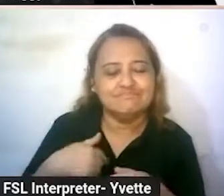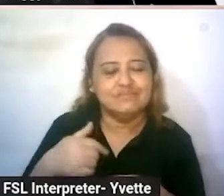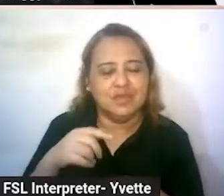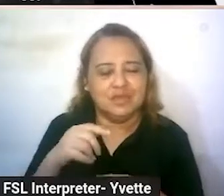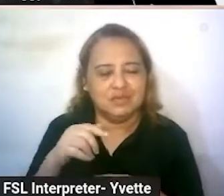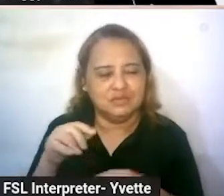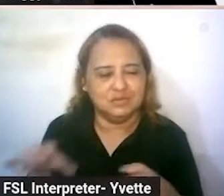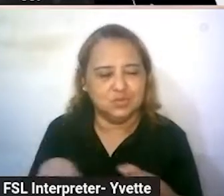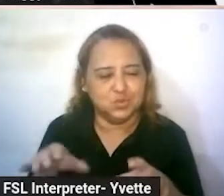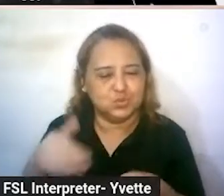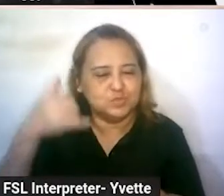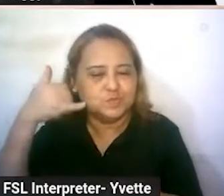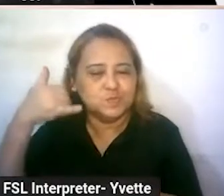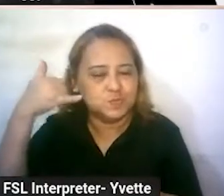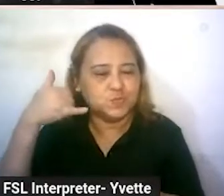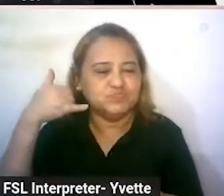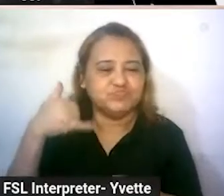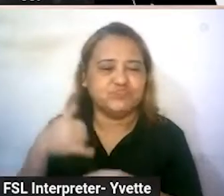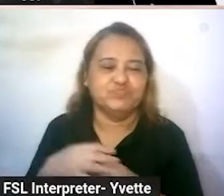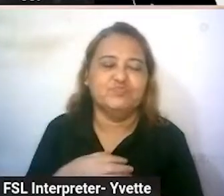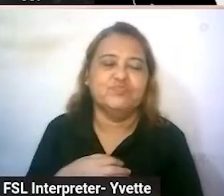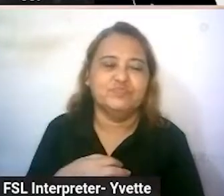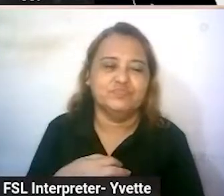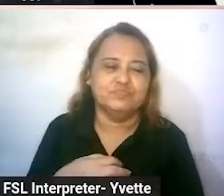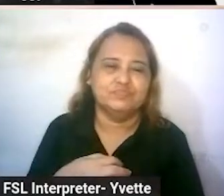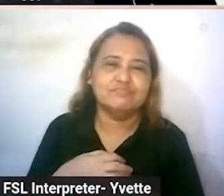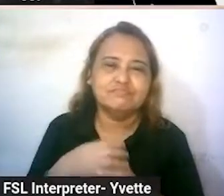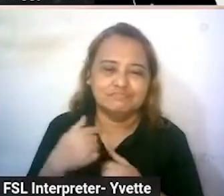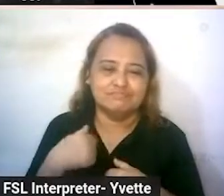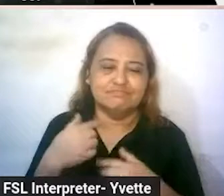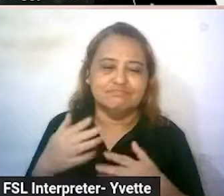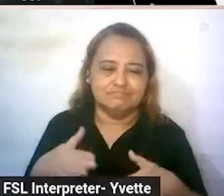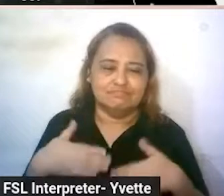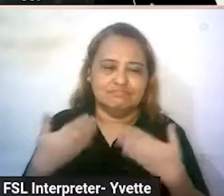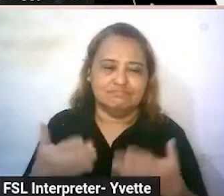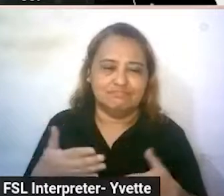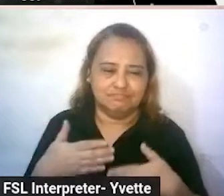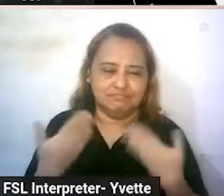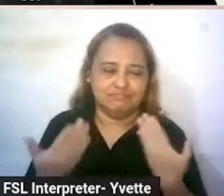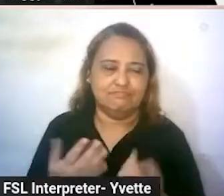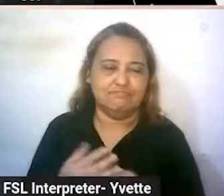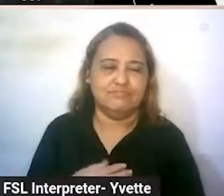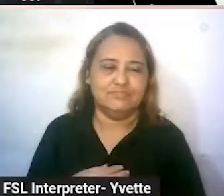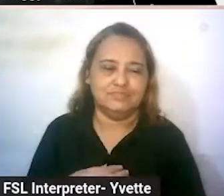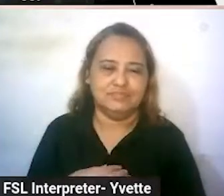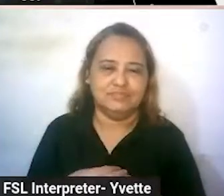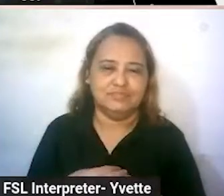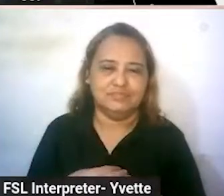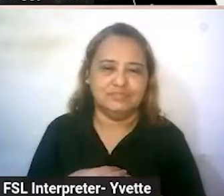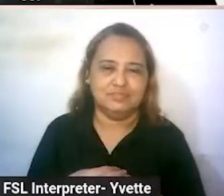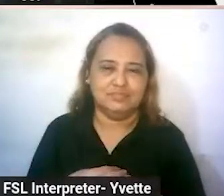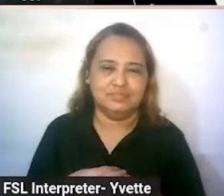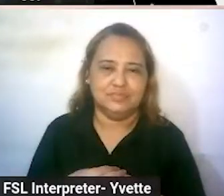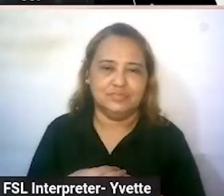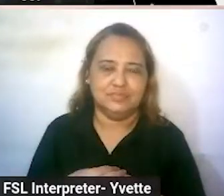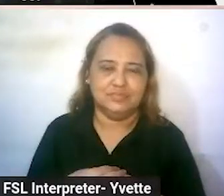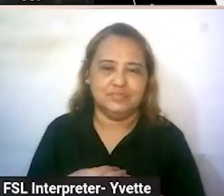And I'm just happy. And at the same time,